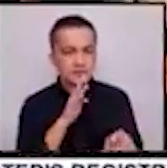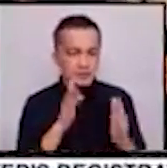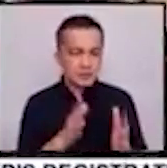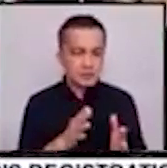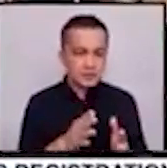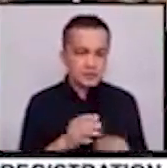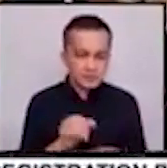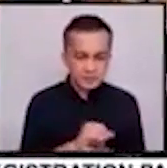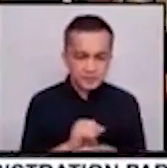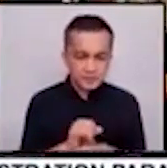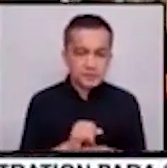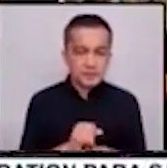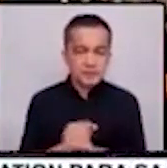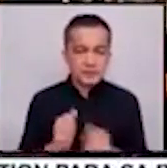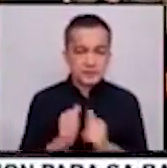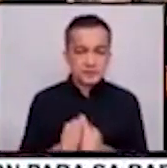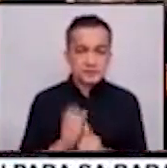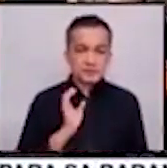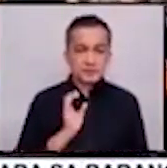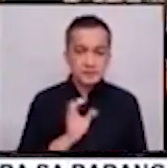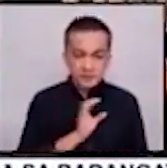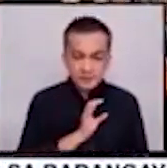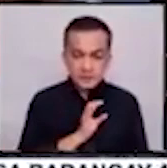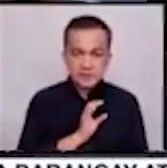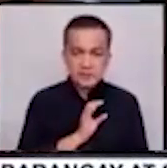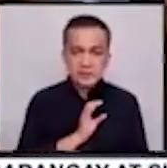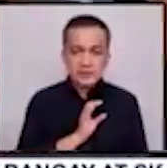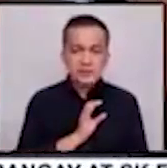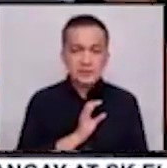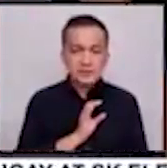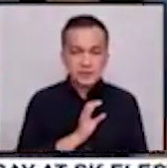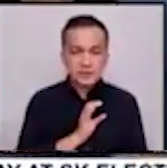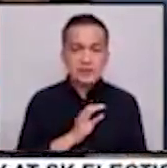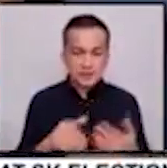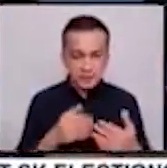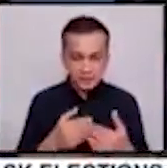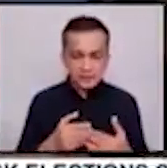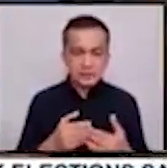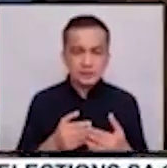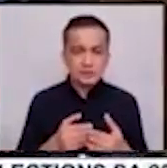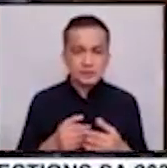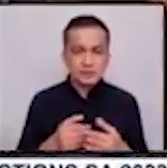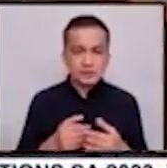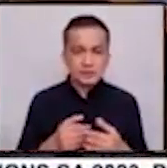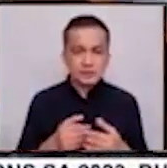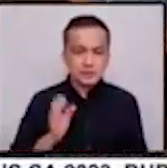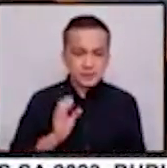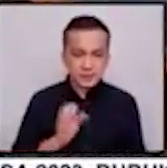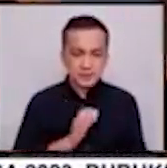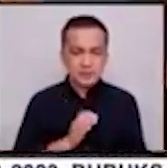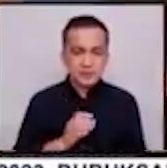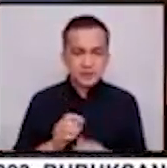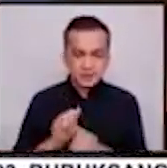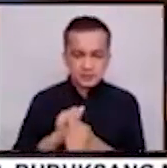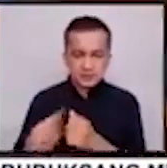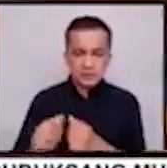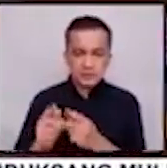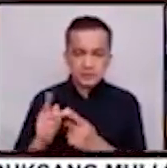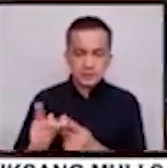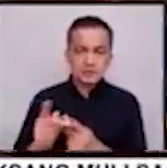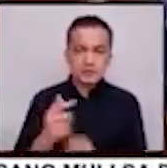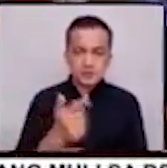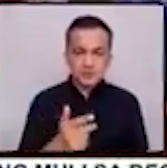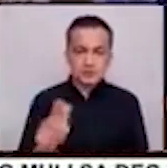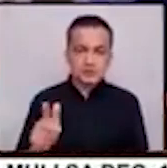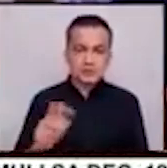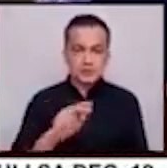ng mga kasamahang mambabatas at lahat ng kawaninang Kamara, lalo na para sa pagpasa ng proposed 2023 national